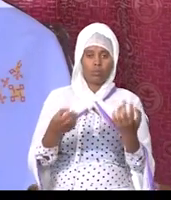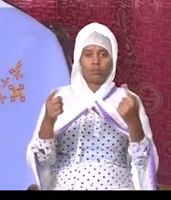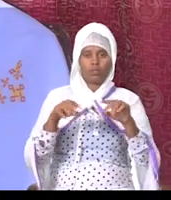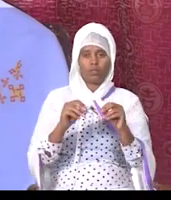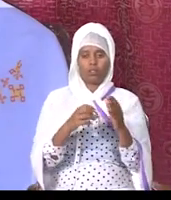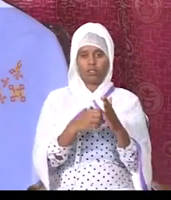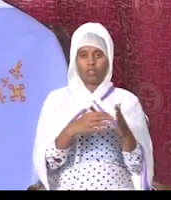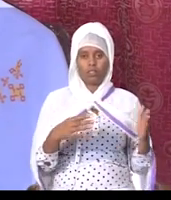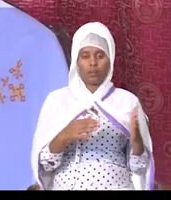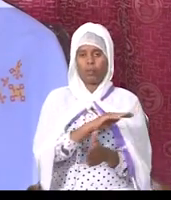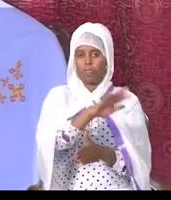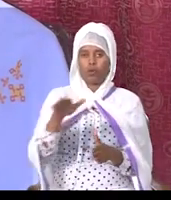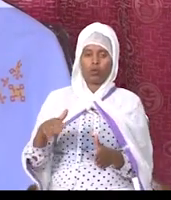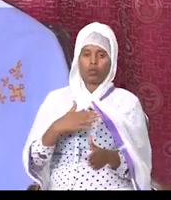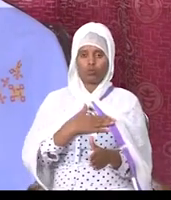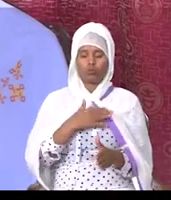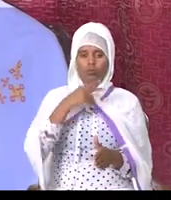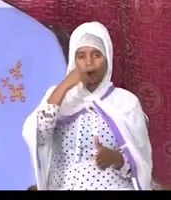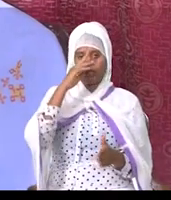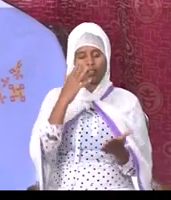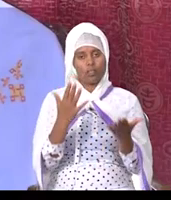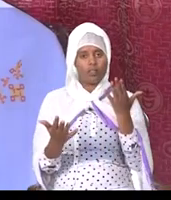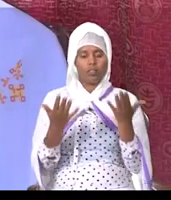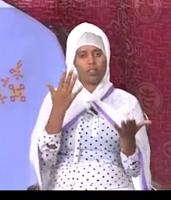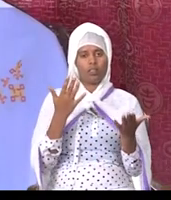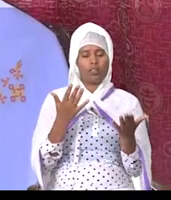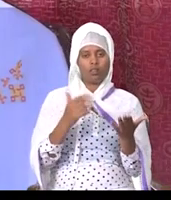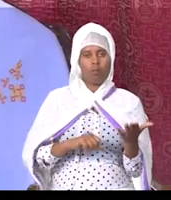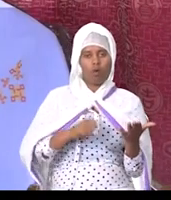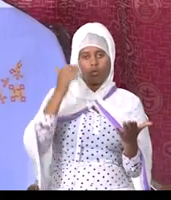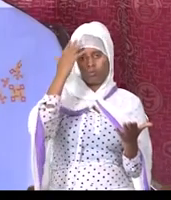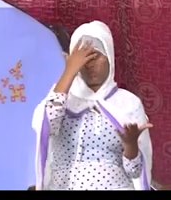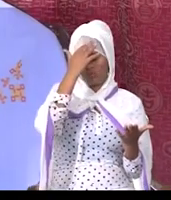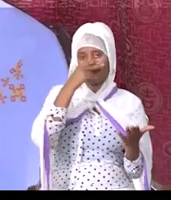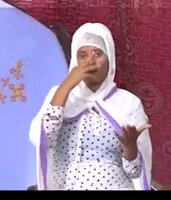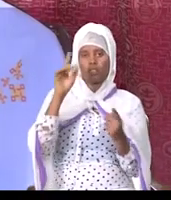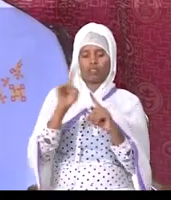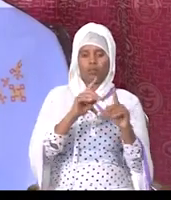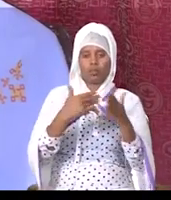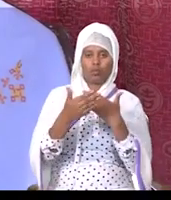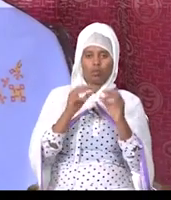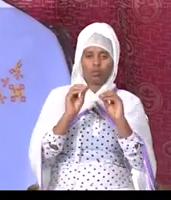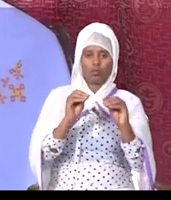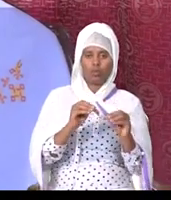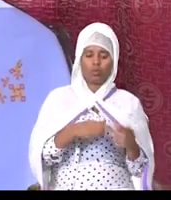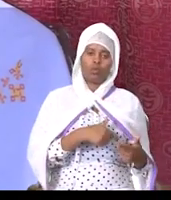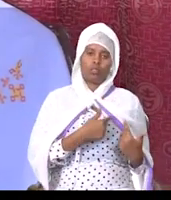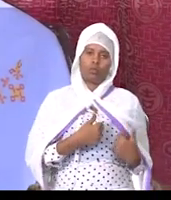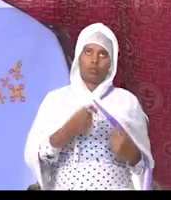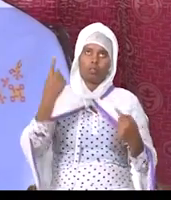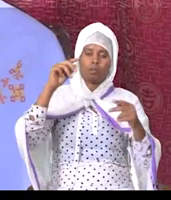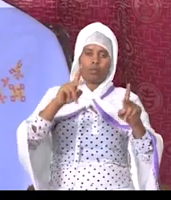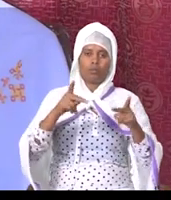فردي يفردنا سلاز اتوم مسيلكم اتوم كونيل كونيلكم تغاغي يزلهم اغزابيرنا